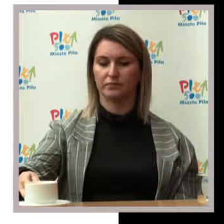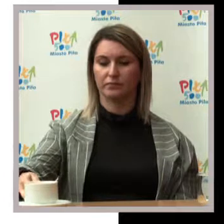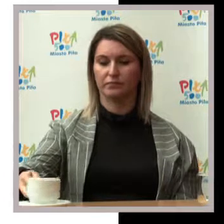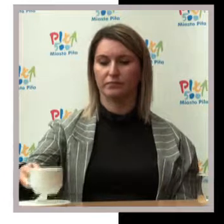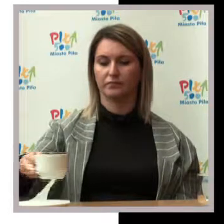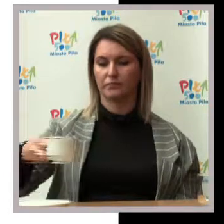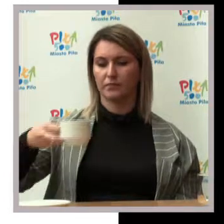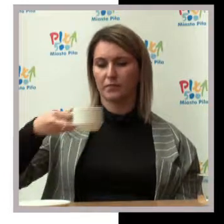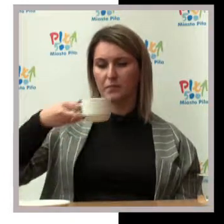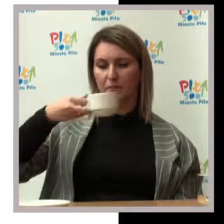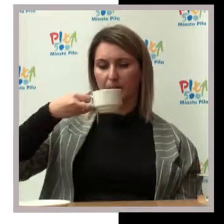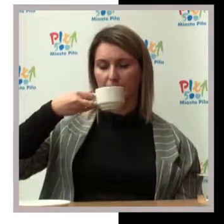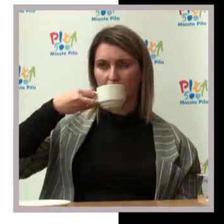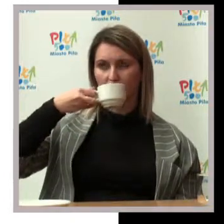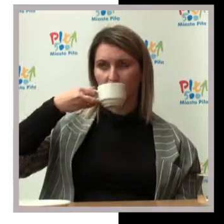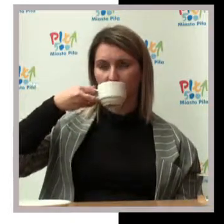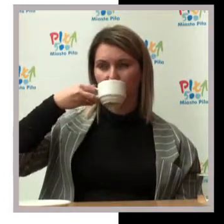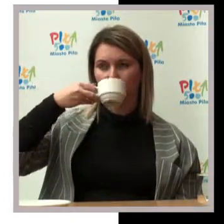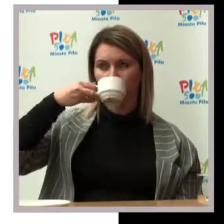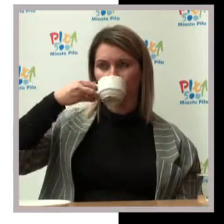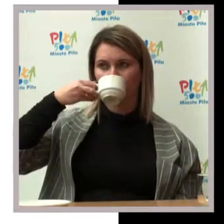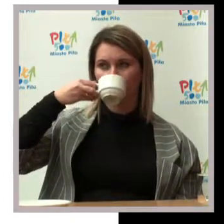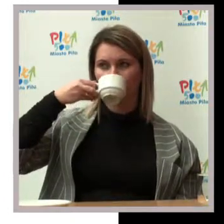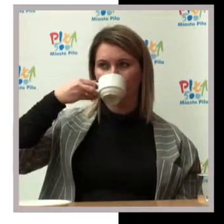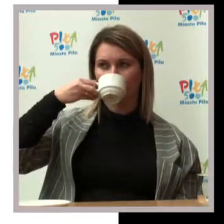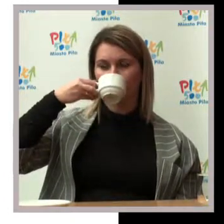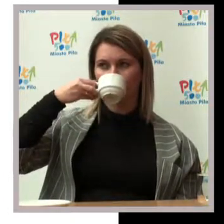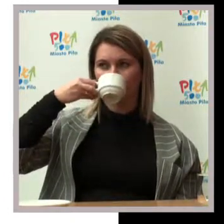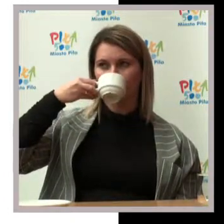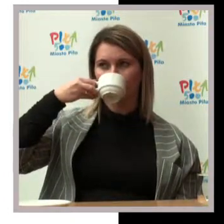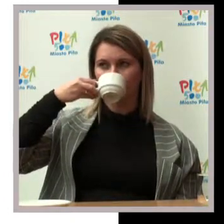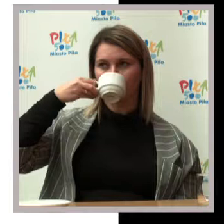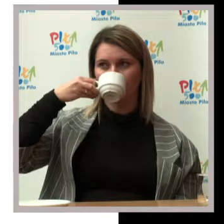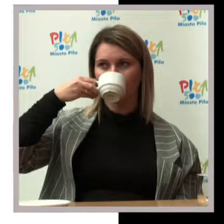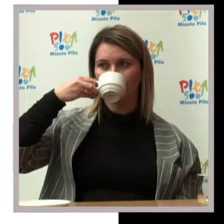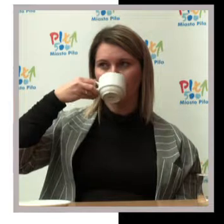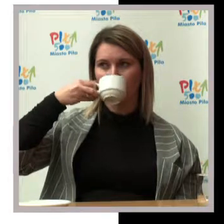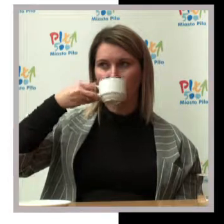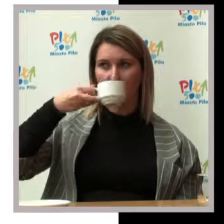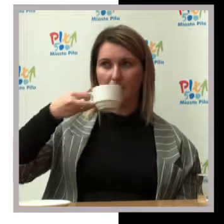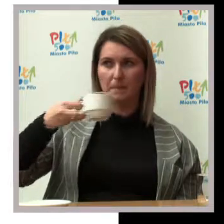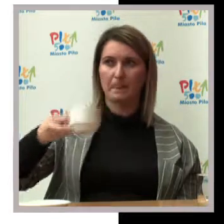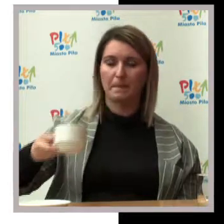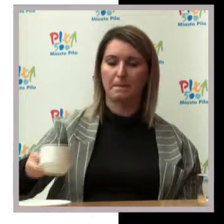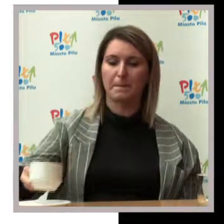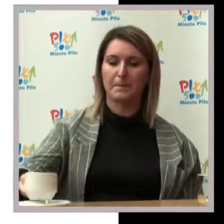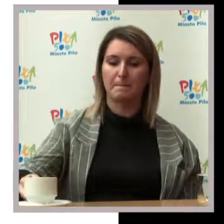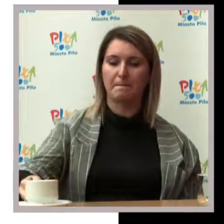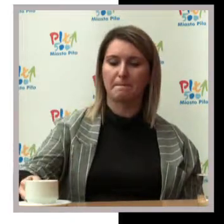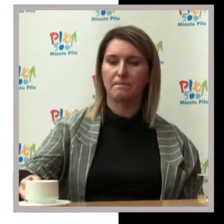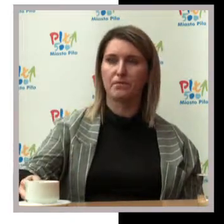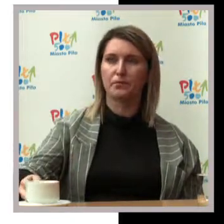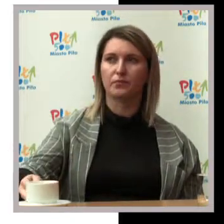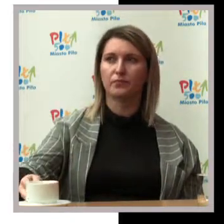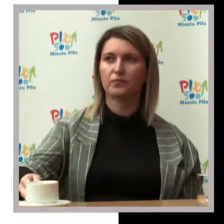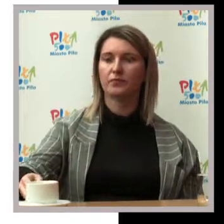wydatki związane z przygotowaniem całości dokumentacji. Natomiast procedury przetargowe w tej chwili rozpoczną się po uzyskaniu dofinansowania